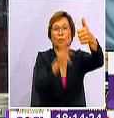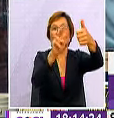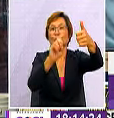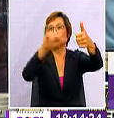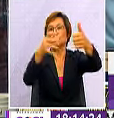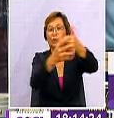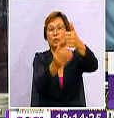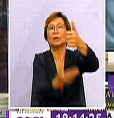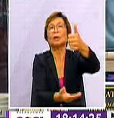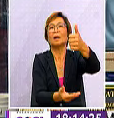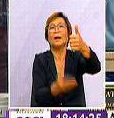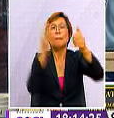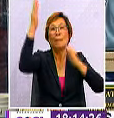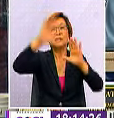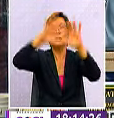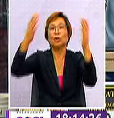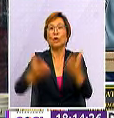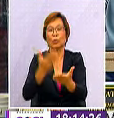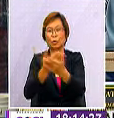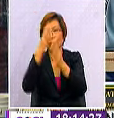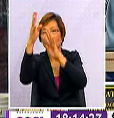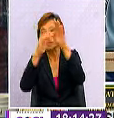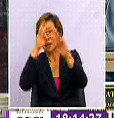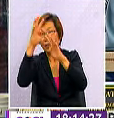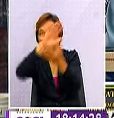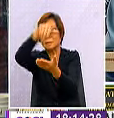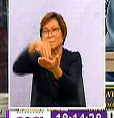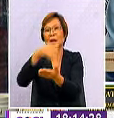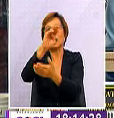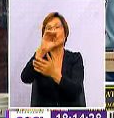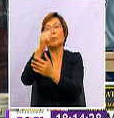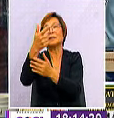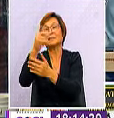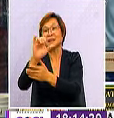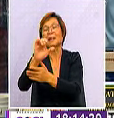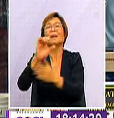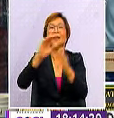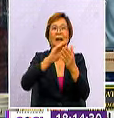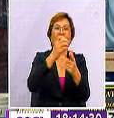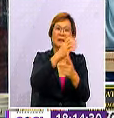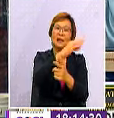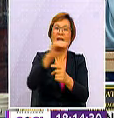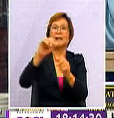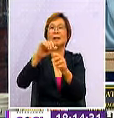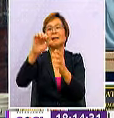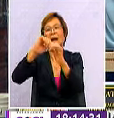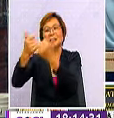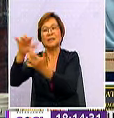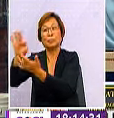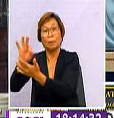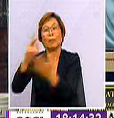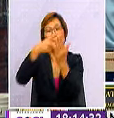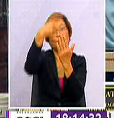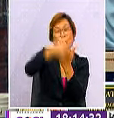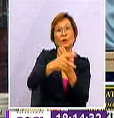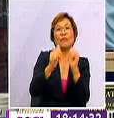RM20 juta kepada Malaysian Global Innovation and Creativity Center atau MAGIC dan agensi terpilih. Di samping itu,